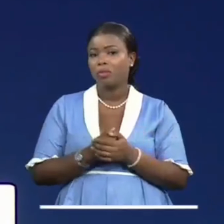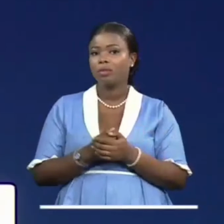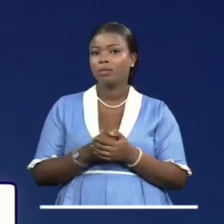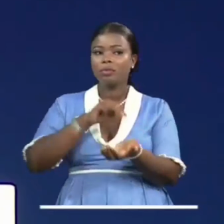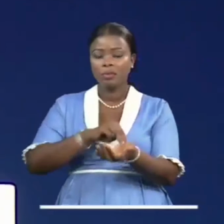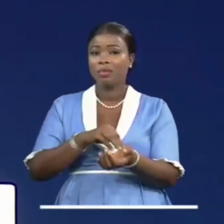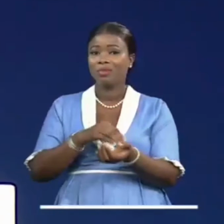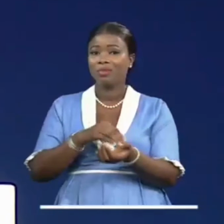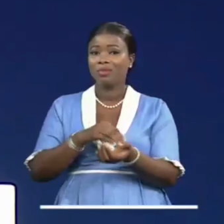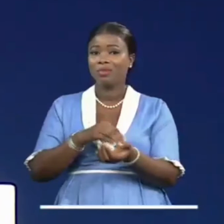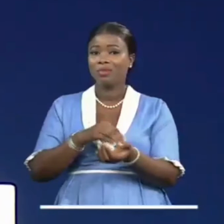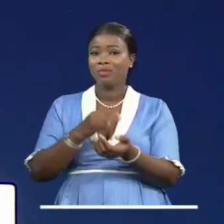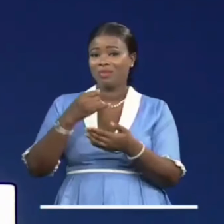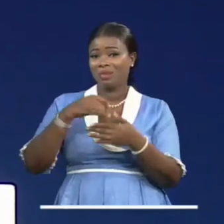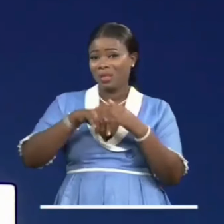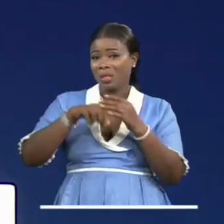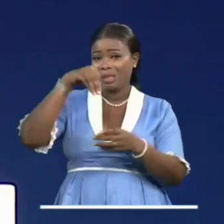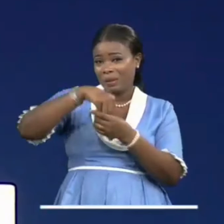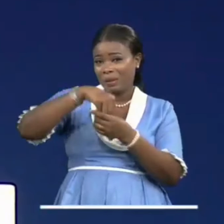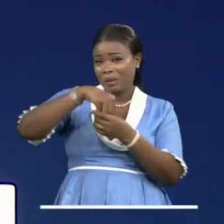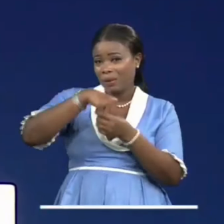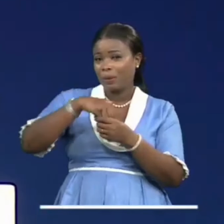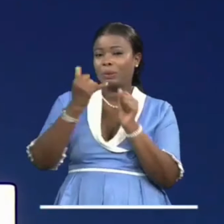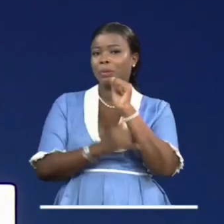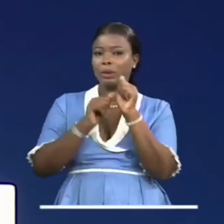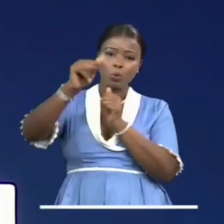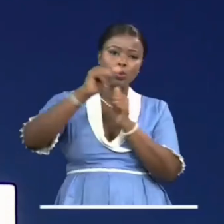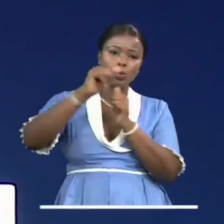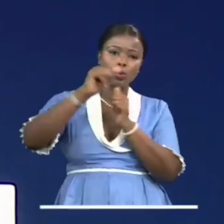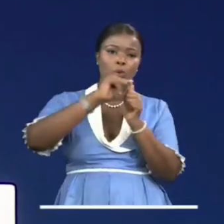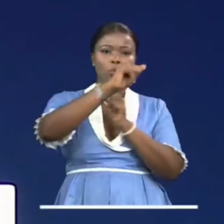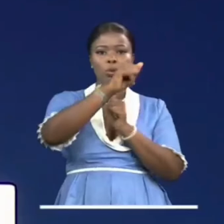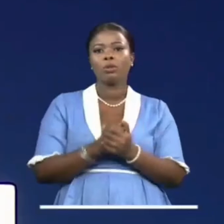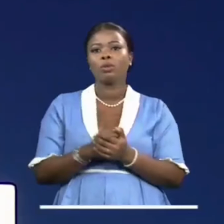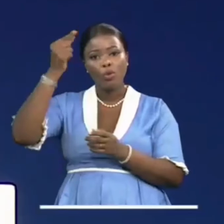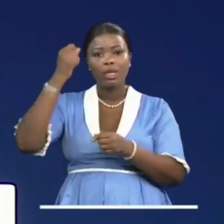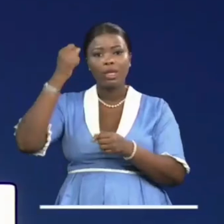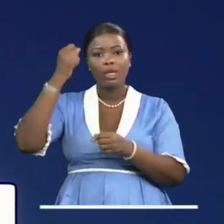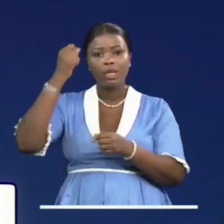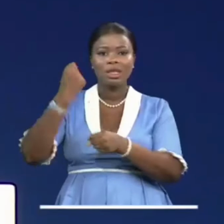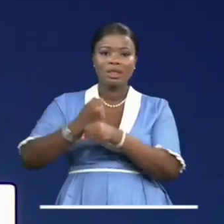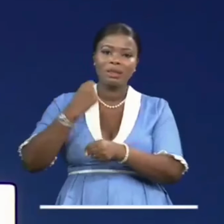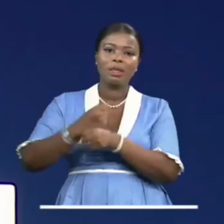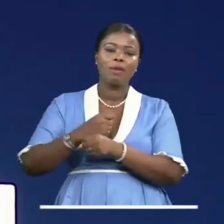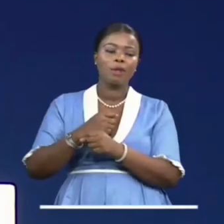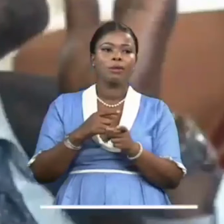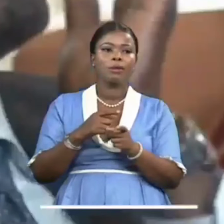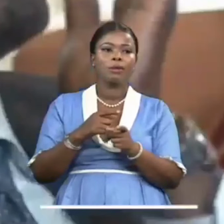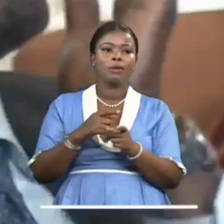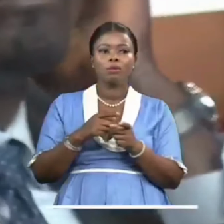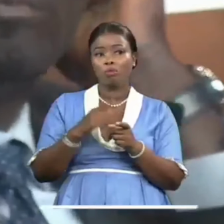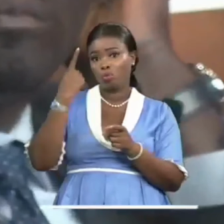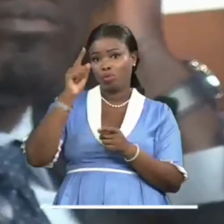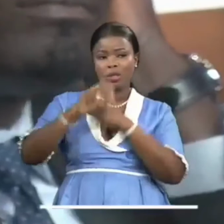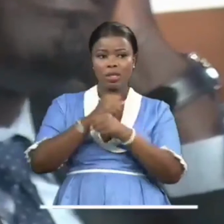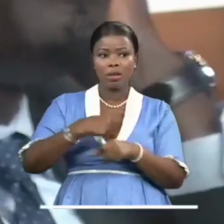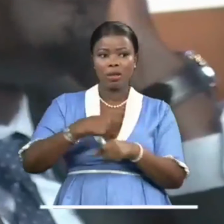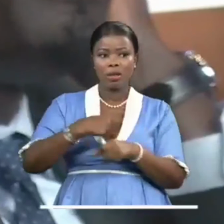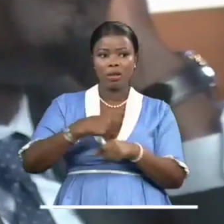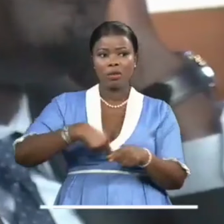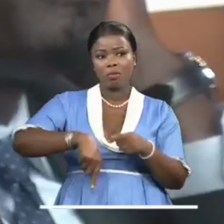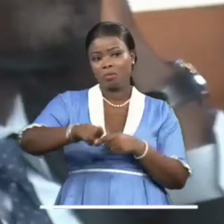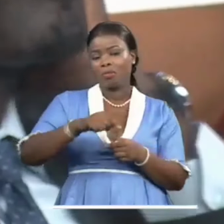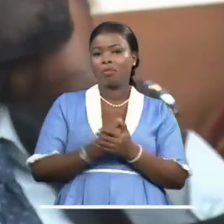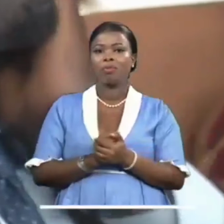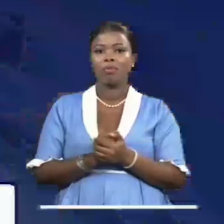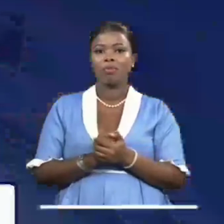l'INT du pays et ça va être vraiment une des priorités sur laquelle en tout cas le gouvernement va travailler pour les 5 prochaines années en Suisse du projet Madiba qui est en cours